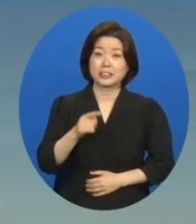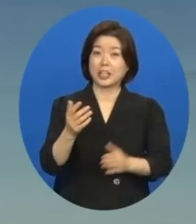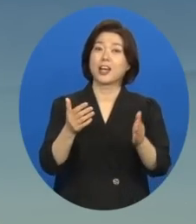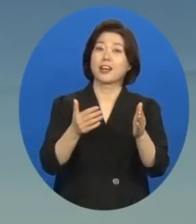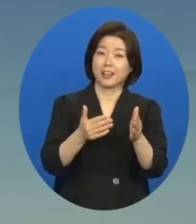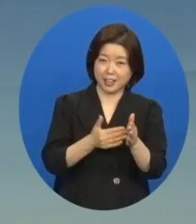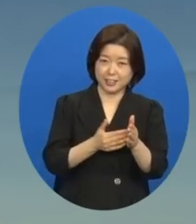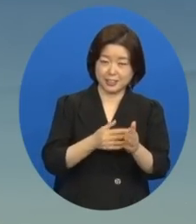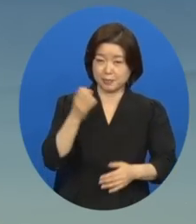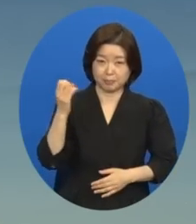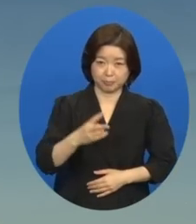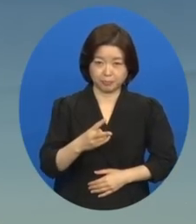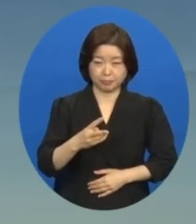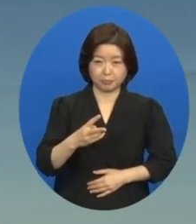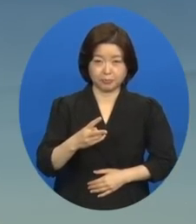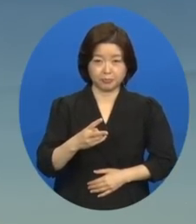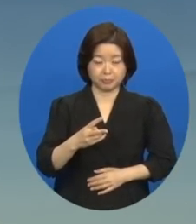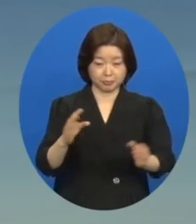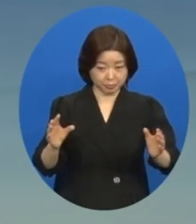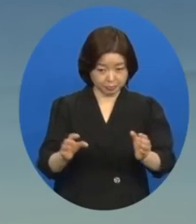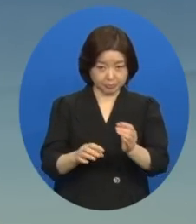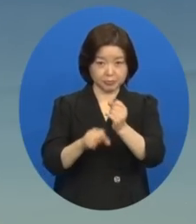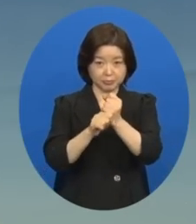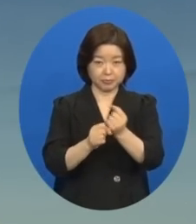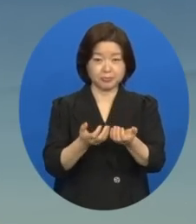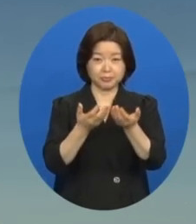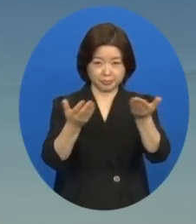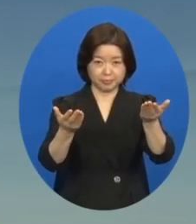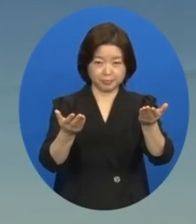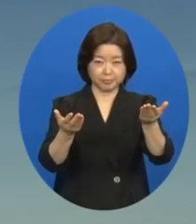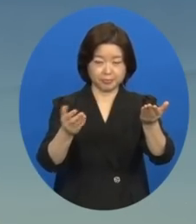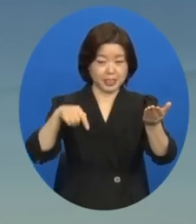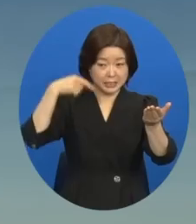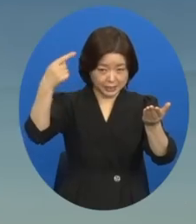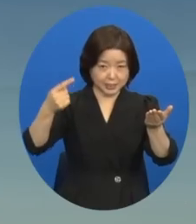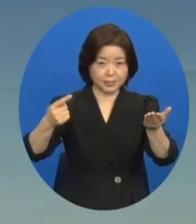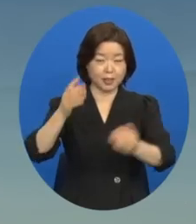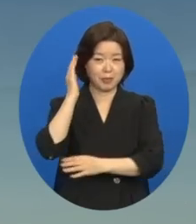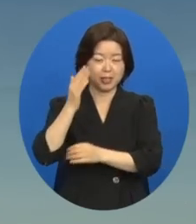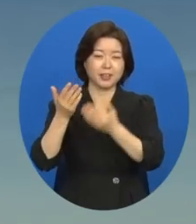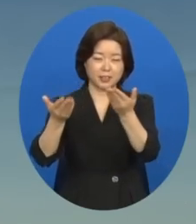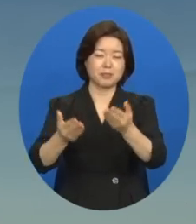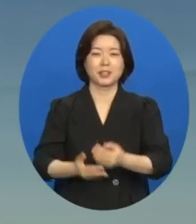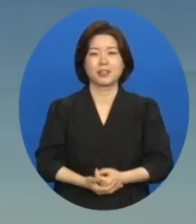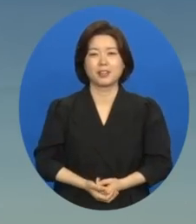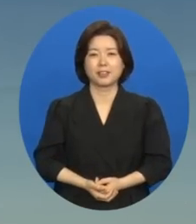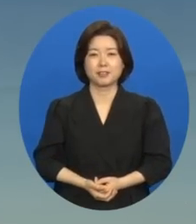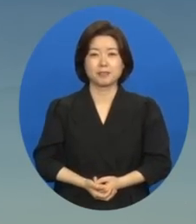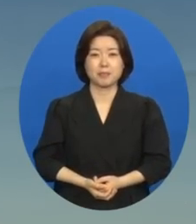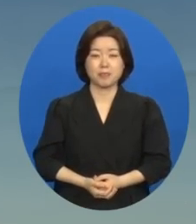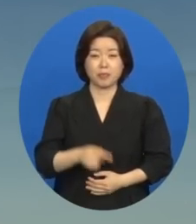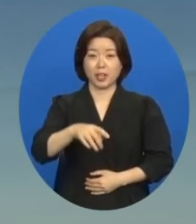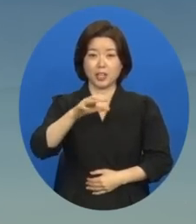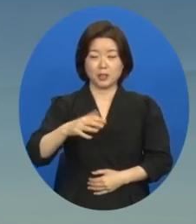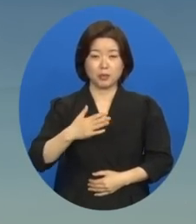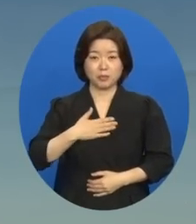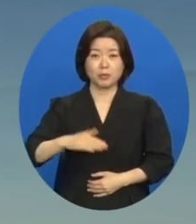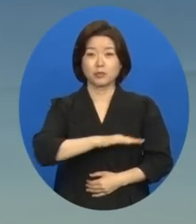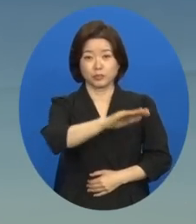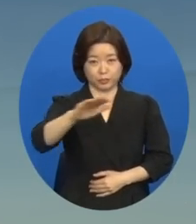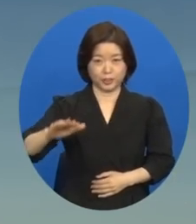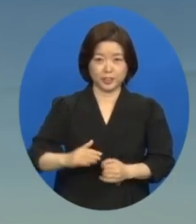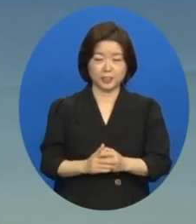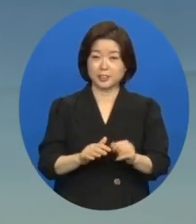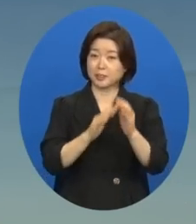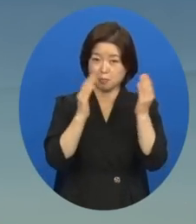여기까지를 다시 한번 정리를 하고 다시 이야기를 시작하겠습니다. 이 자리에 계신 저와 여러분이요,